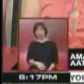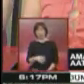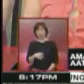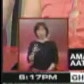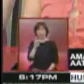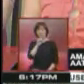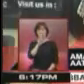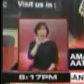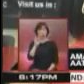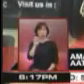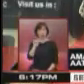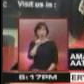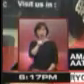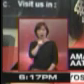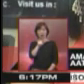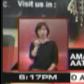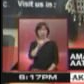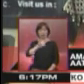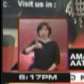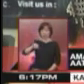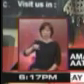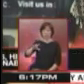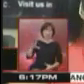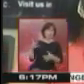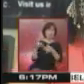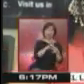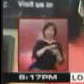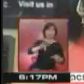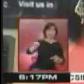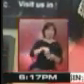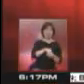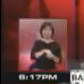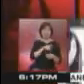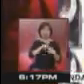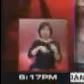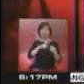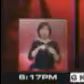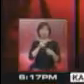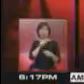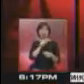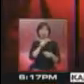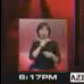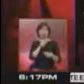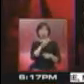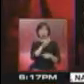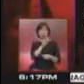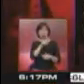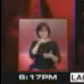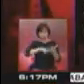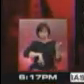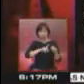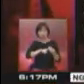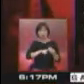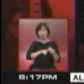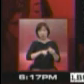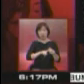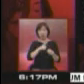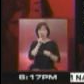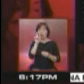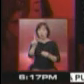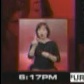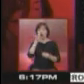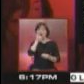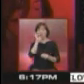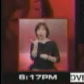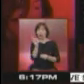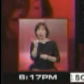na si Rufa Gutierrez. Damay na rin sa galit ni Amalia matapos mabasa ang mga tweet ni Rufa noong Sabado kung saan may pinasaringan siyang isang 80